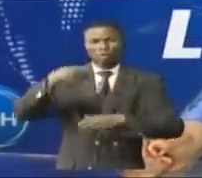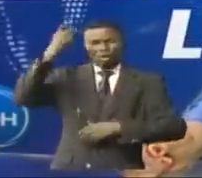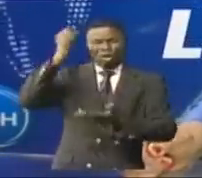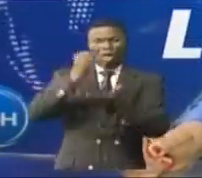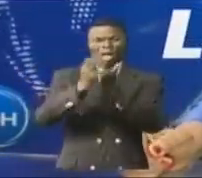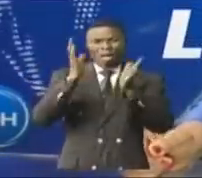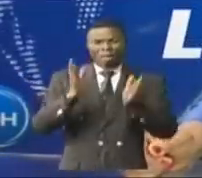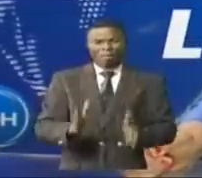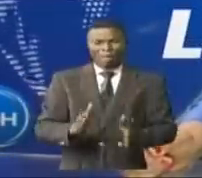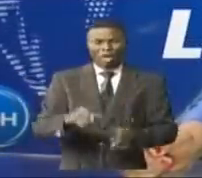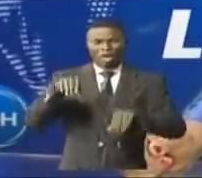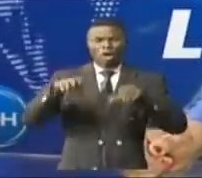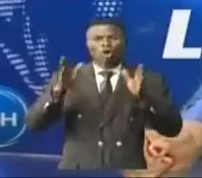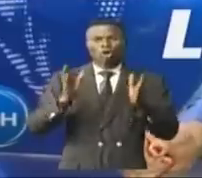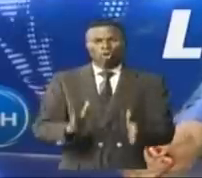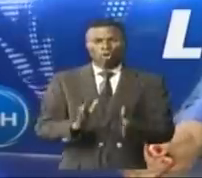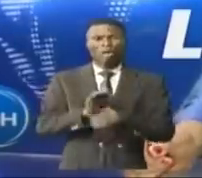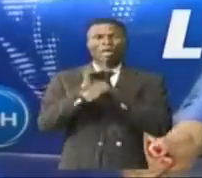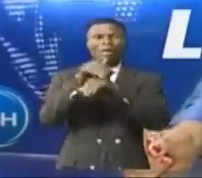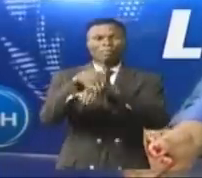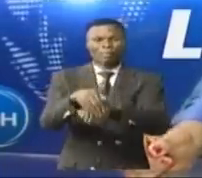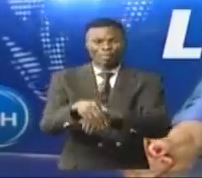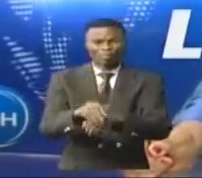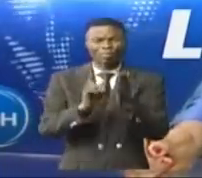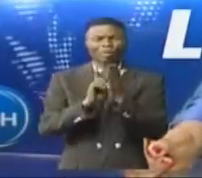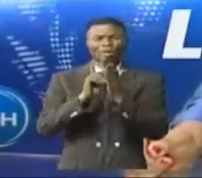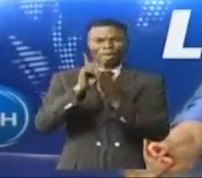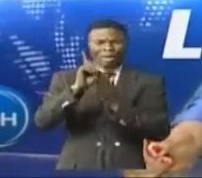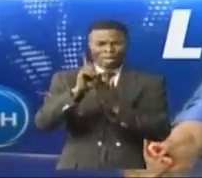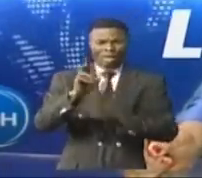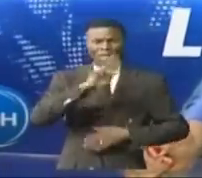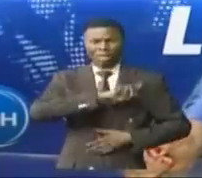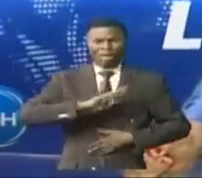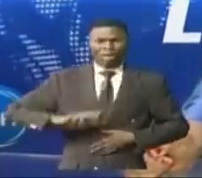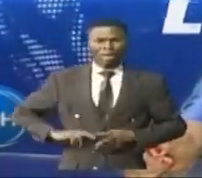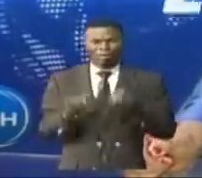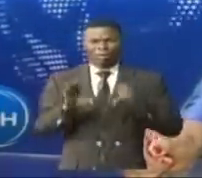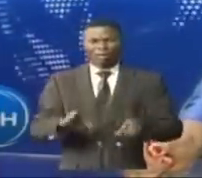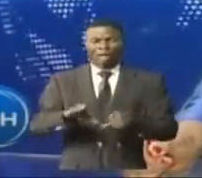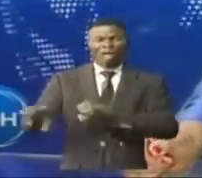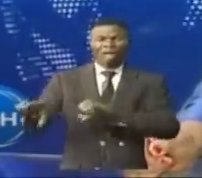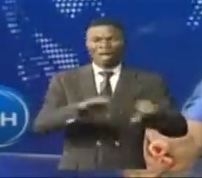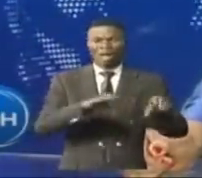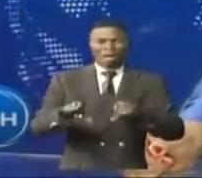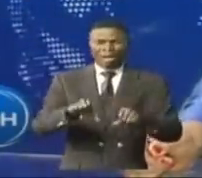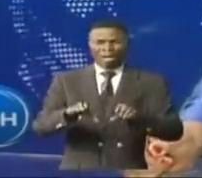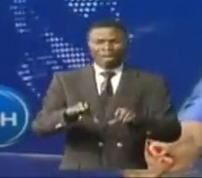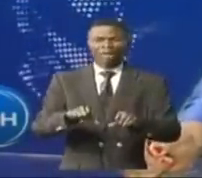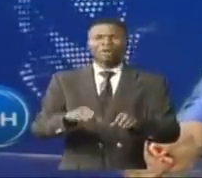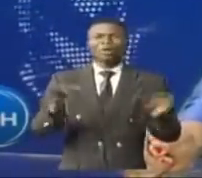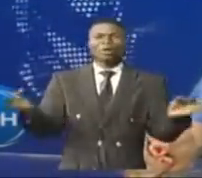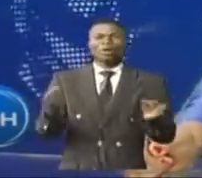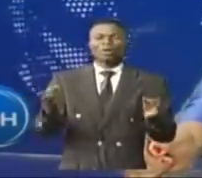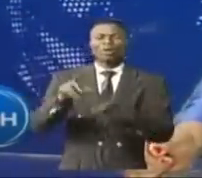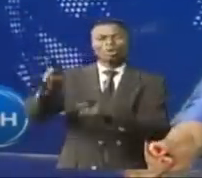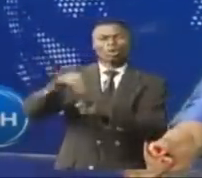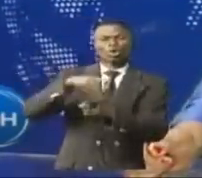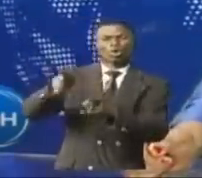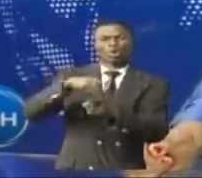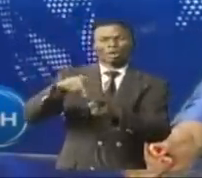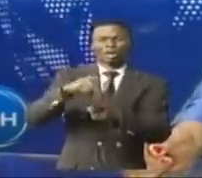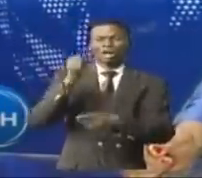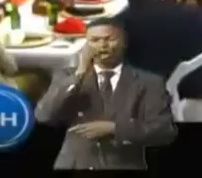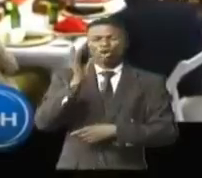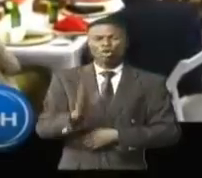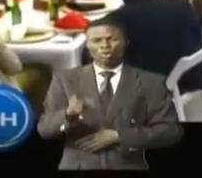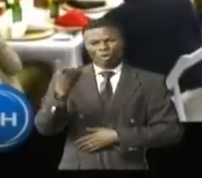certains compatriotes pour avoir contribué au développement de la RDC, une cérémonie agrémentée par la rumba congolaise. Christine